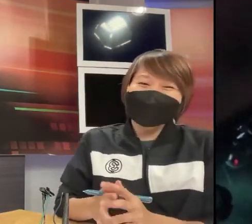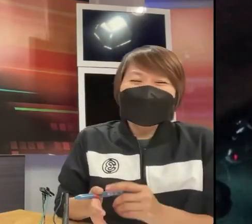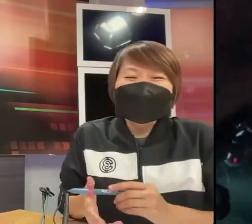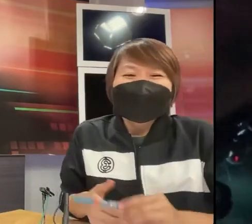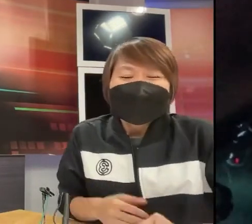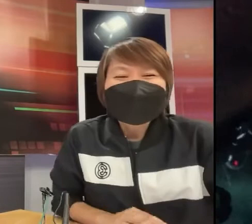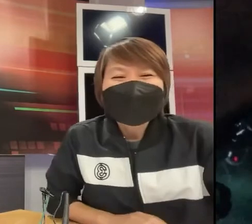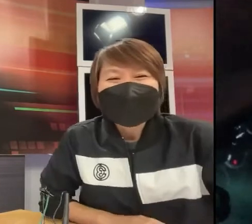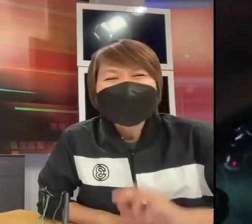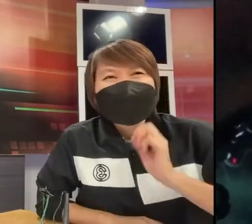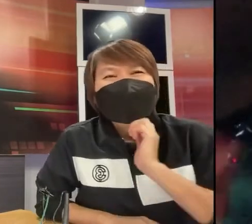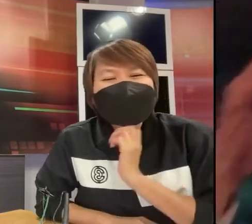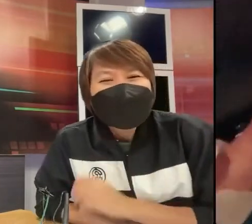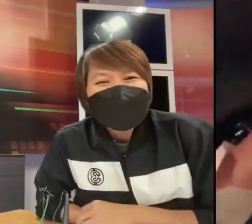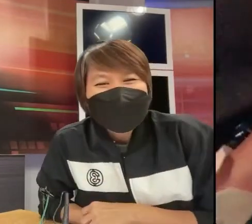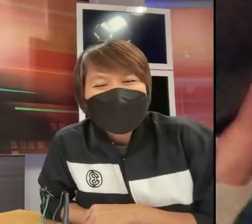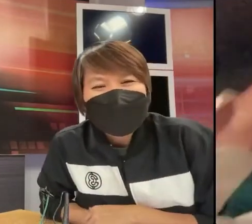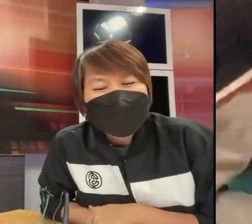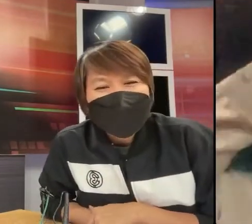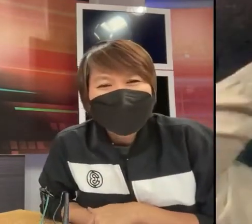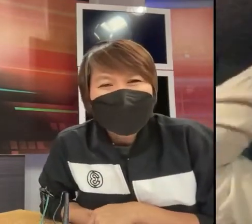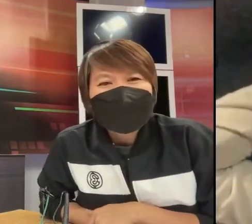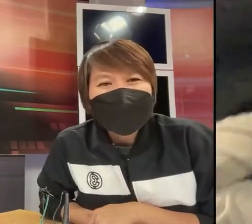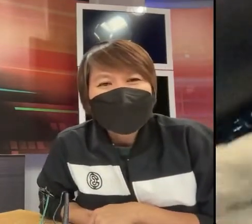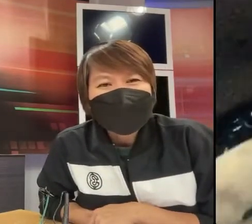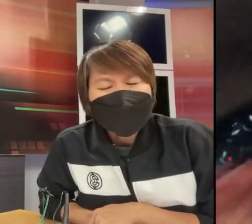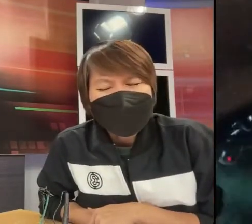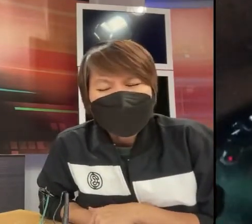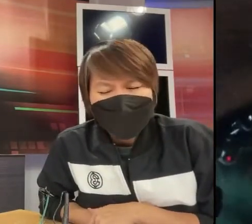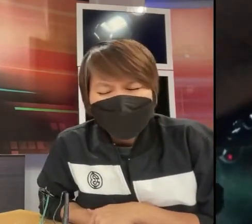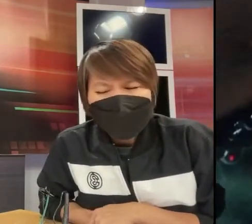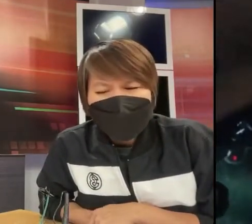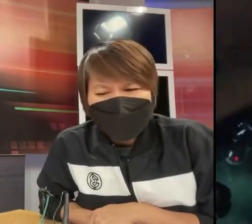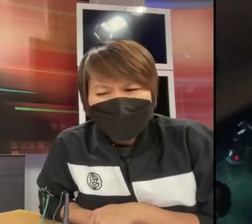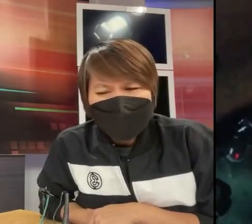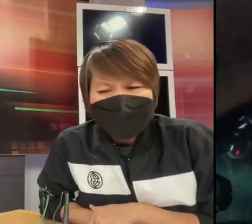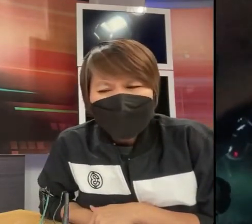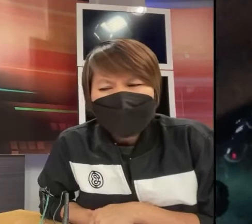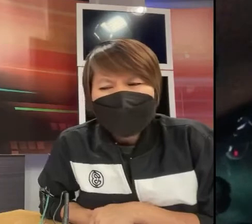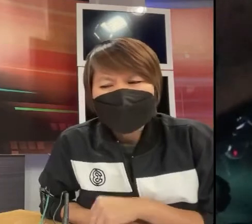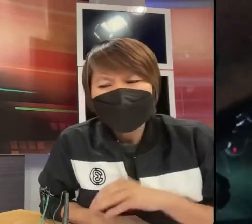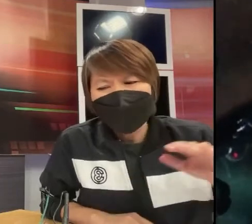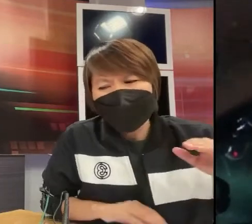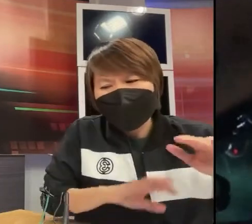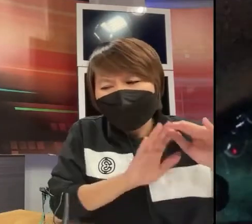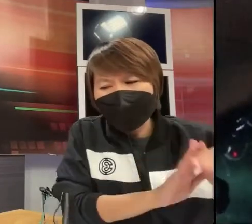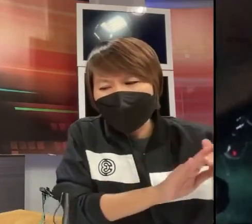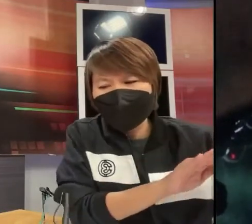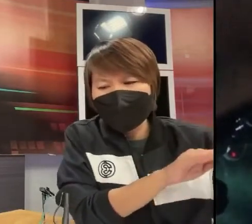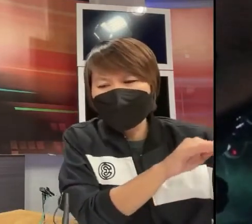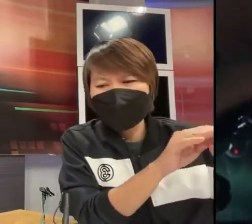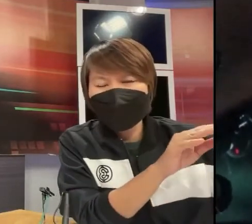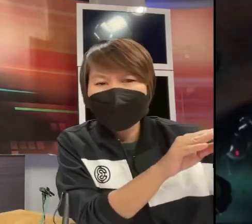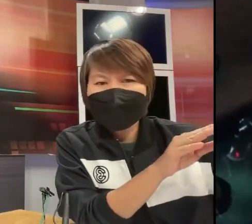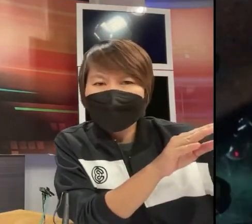่คือตอนเนี้ยสิ่งที่มีการอภิปรายกันในวาระแรกเนี่ยก็คือเหมือนกับว่ามีบางประ